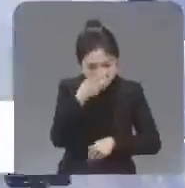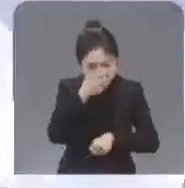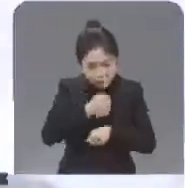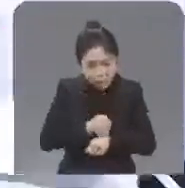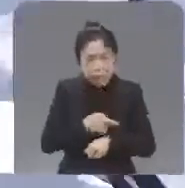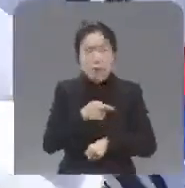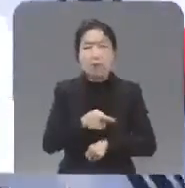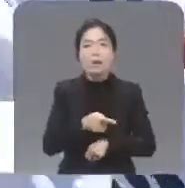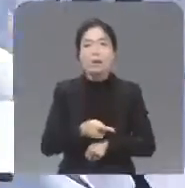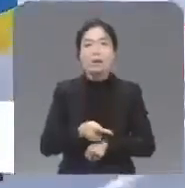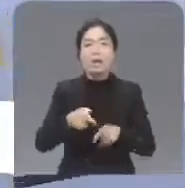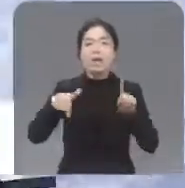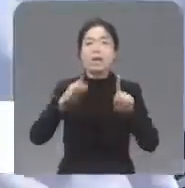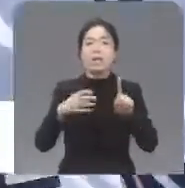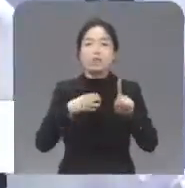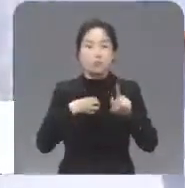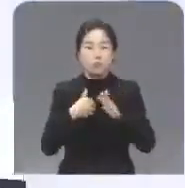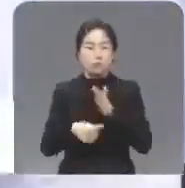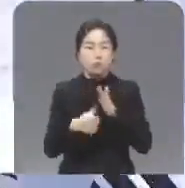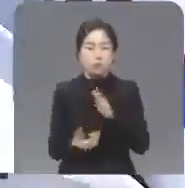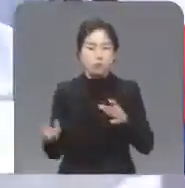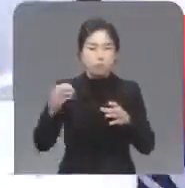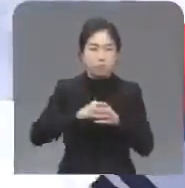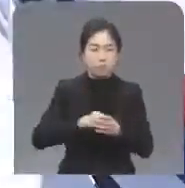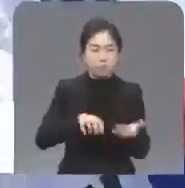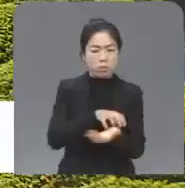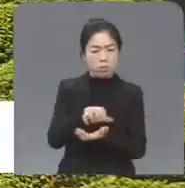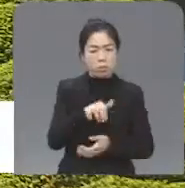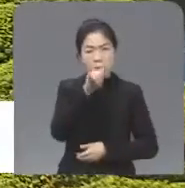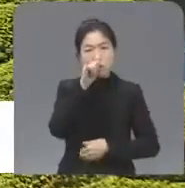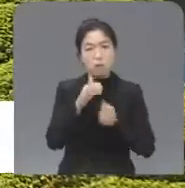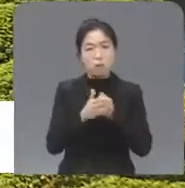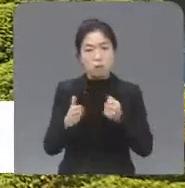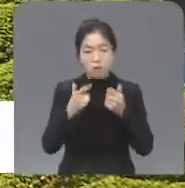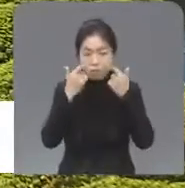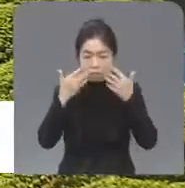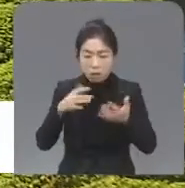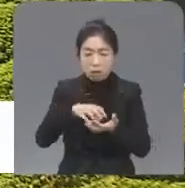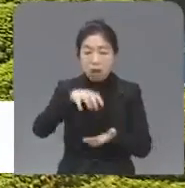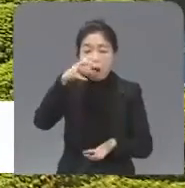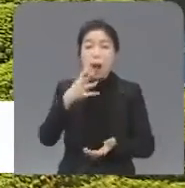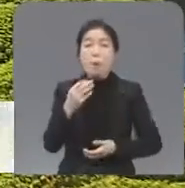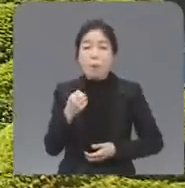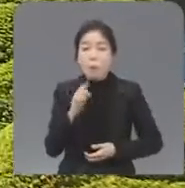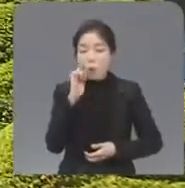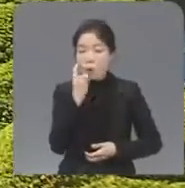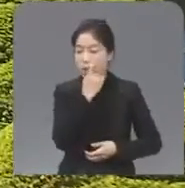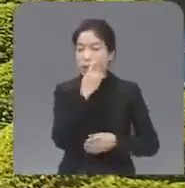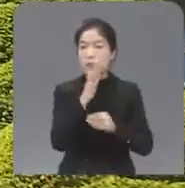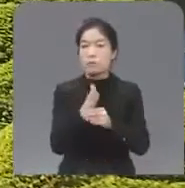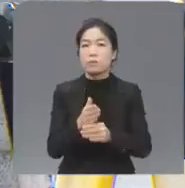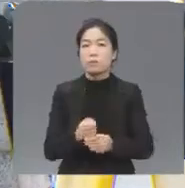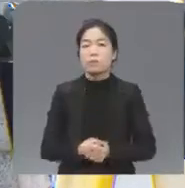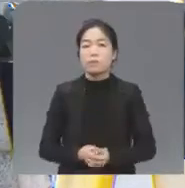폐기물에 1급 발암물질이 함유된 페아스콘이 섞여 있었다며 정확한 양을 확인하고 있다고